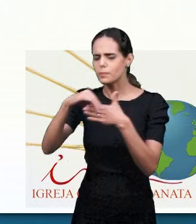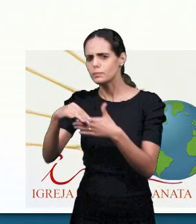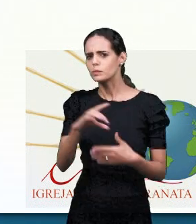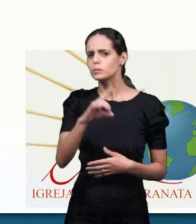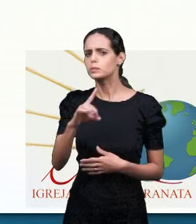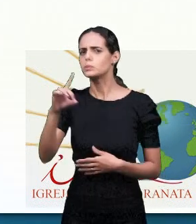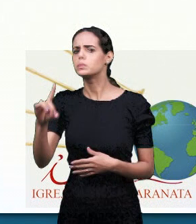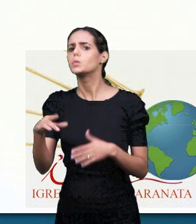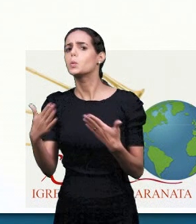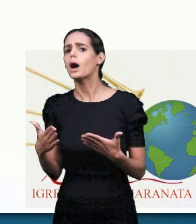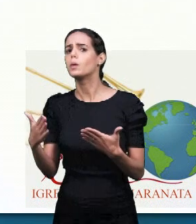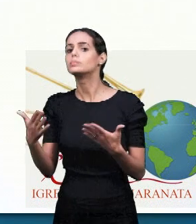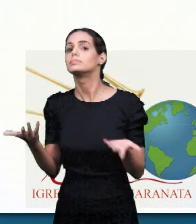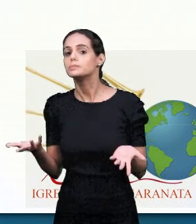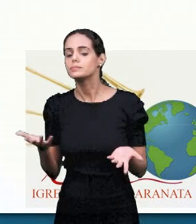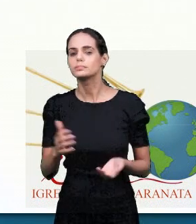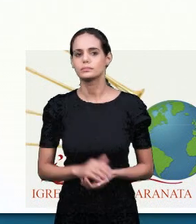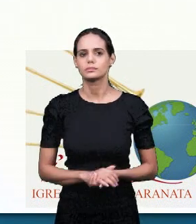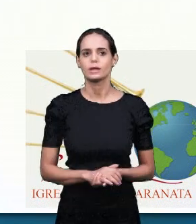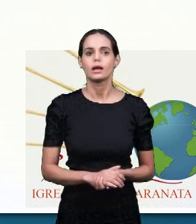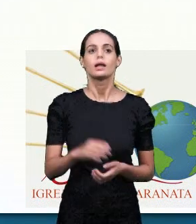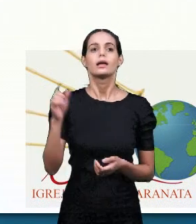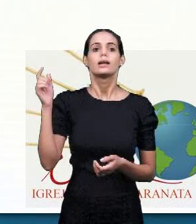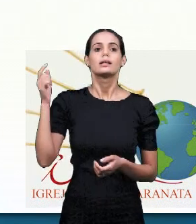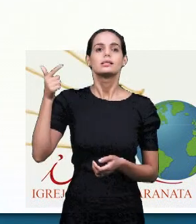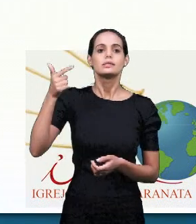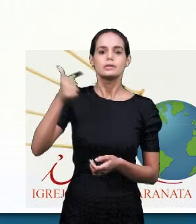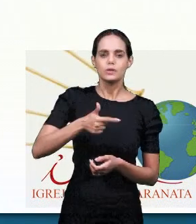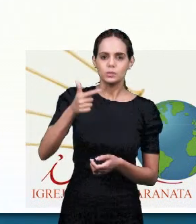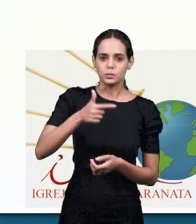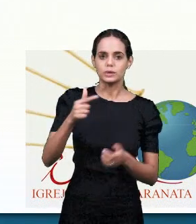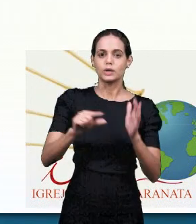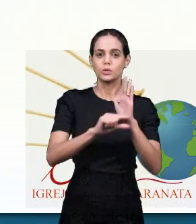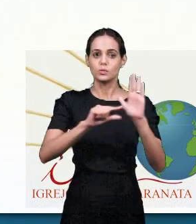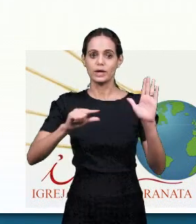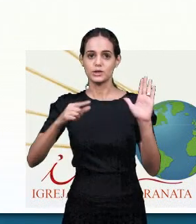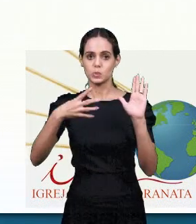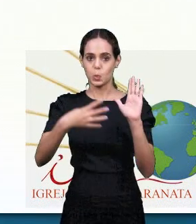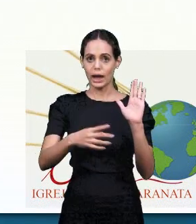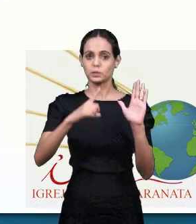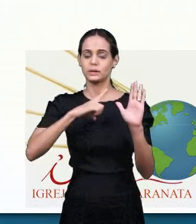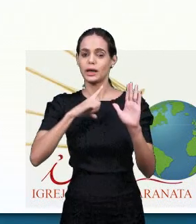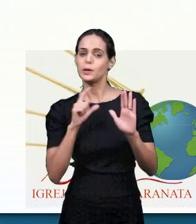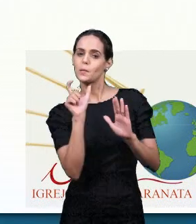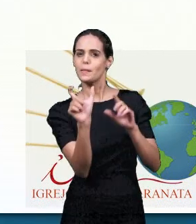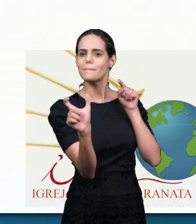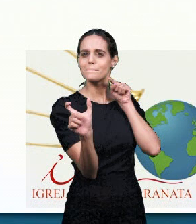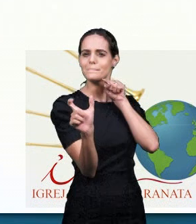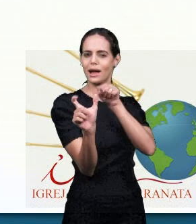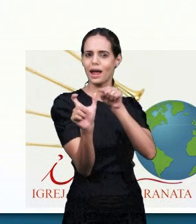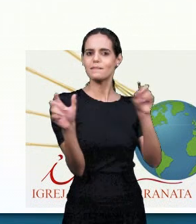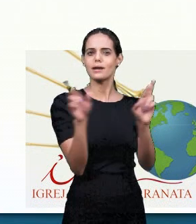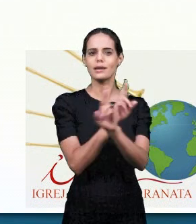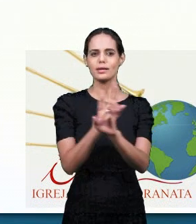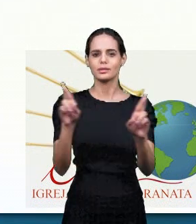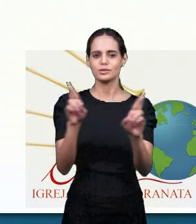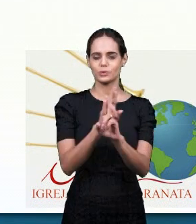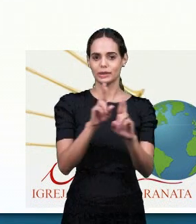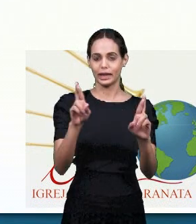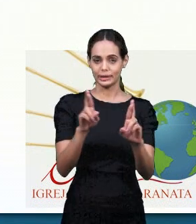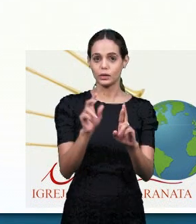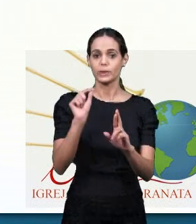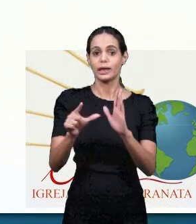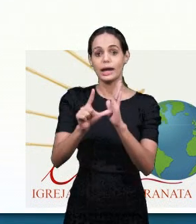implicite liée à la préscience et élection du Père dans le projet de salut.